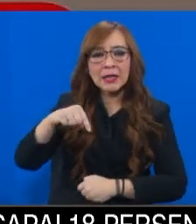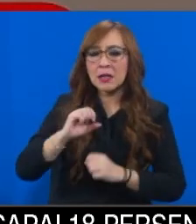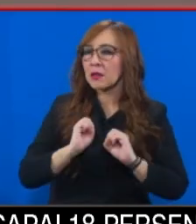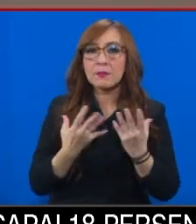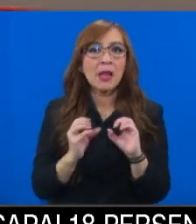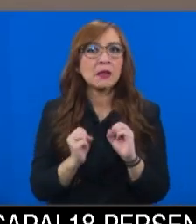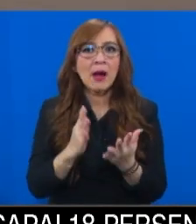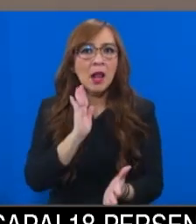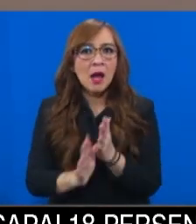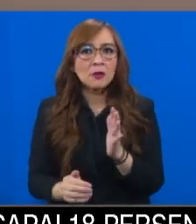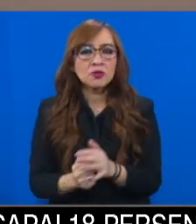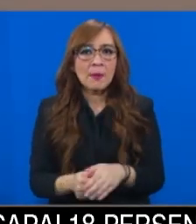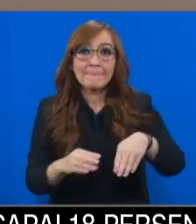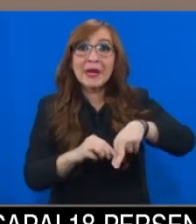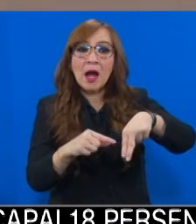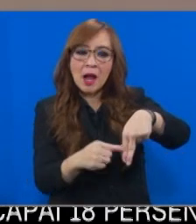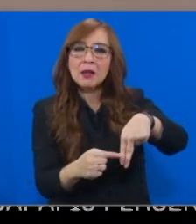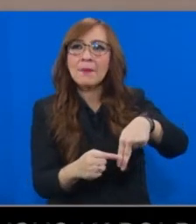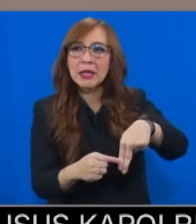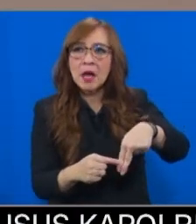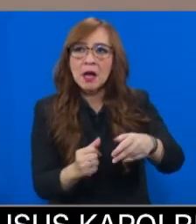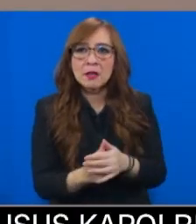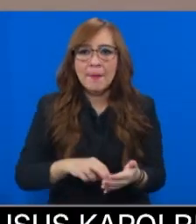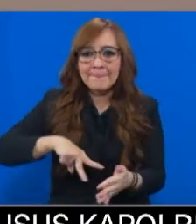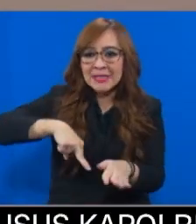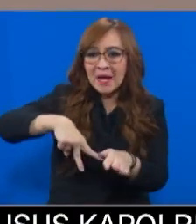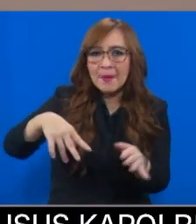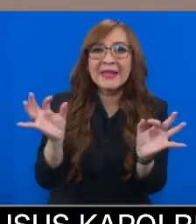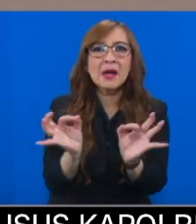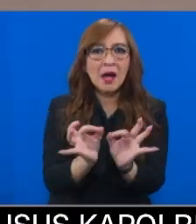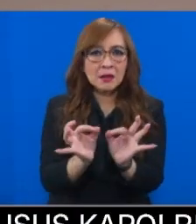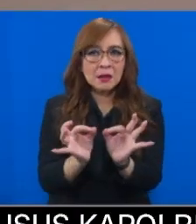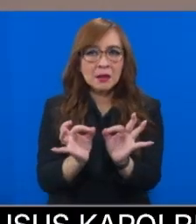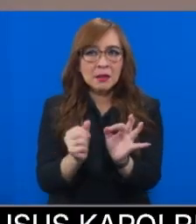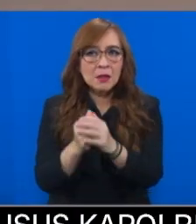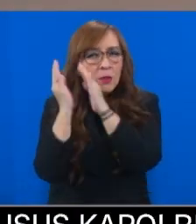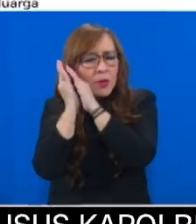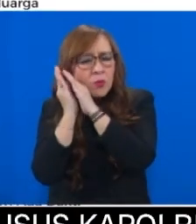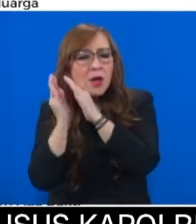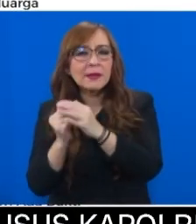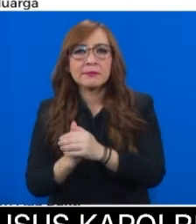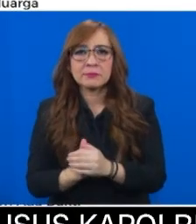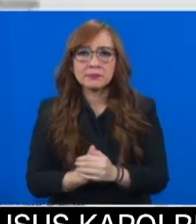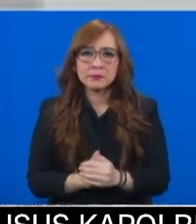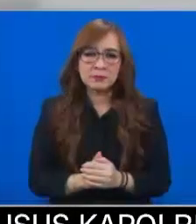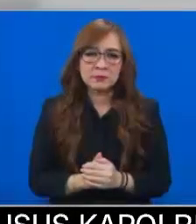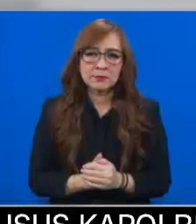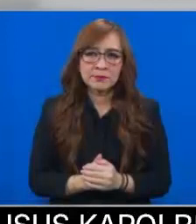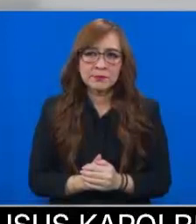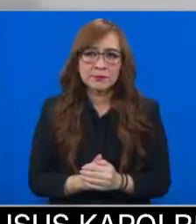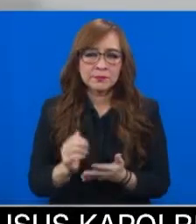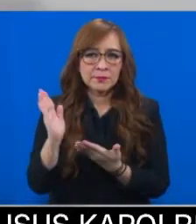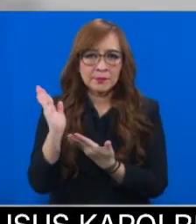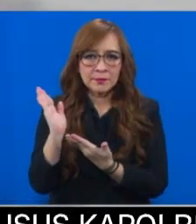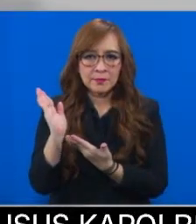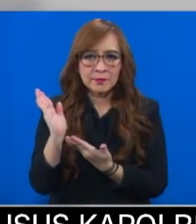kelamin dan berjalan ke arah penumpang wanita yang tertidur. Kejadian ini direkam penumpang lain. Dikutip dari Detik,